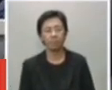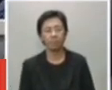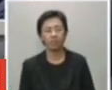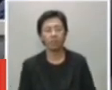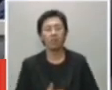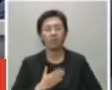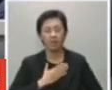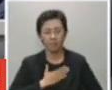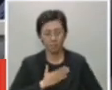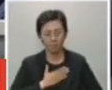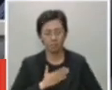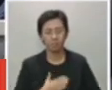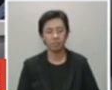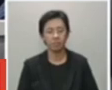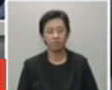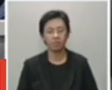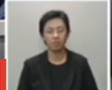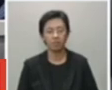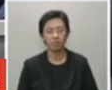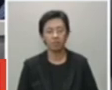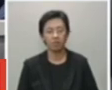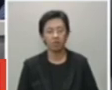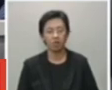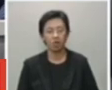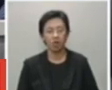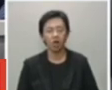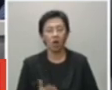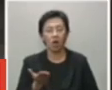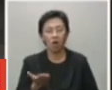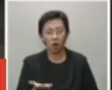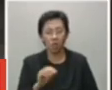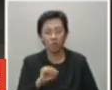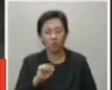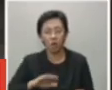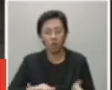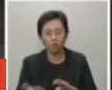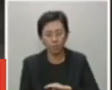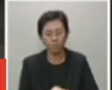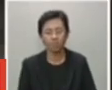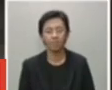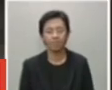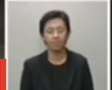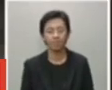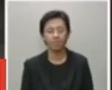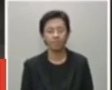ข้าพเจ้าขอยุบสภาครับ